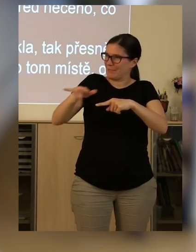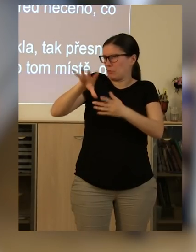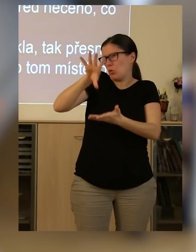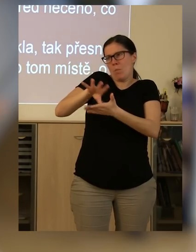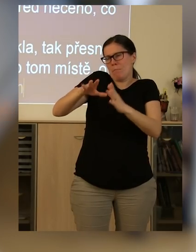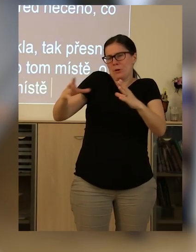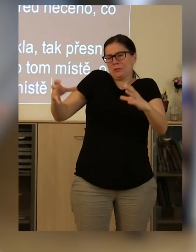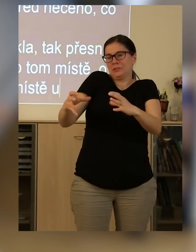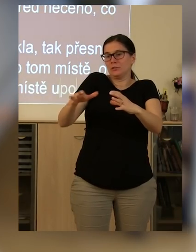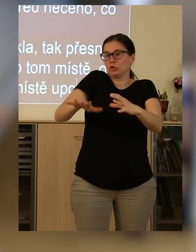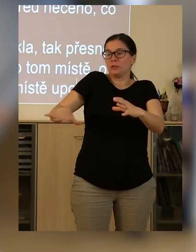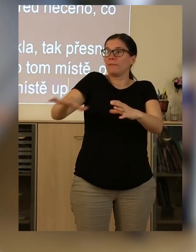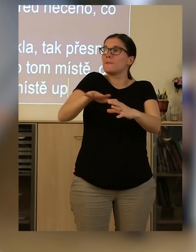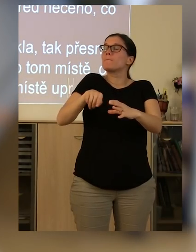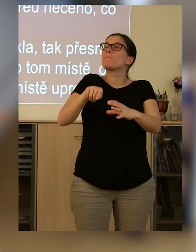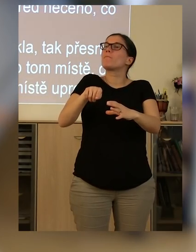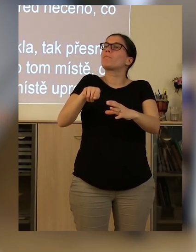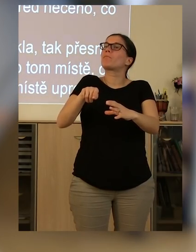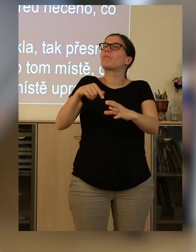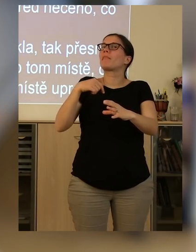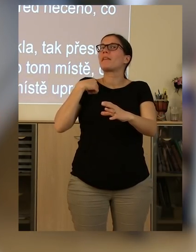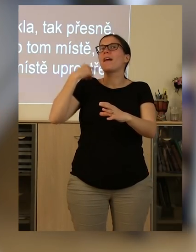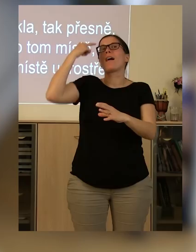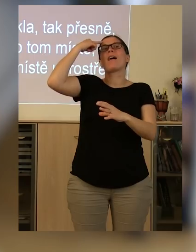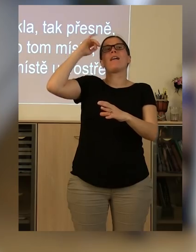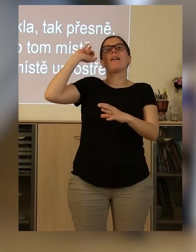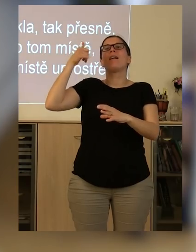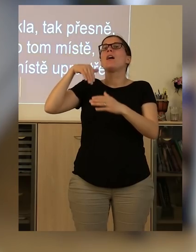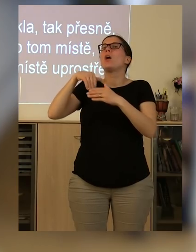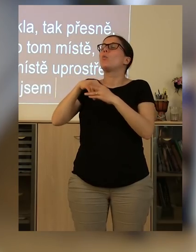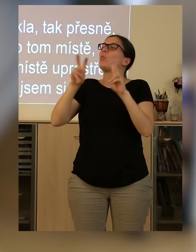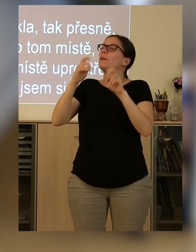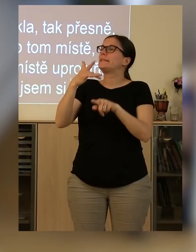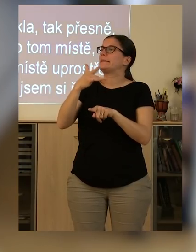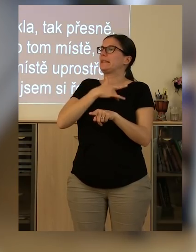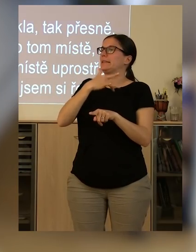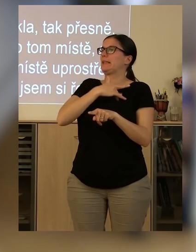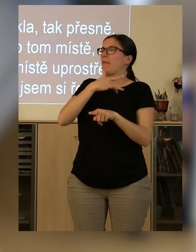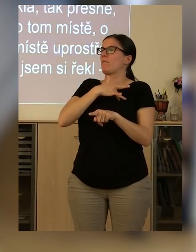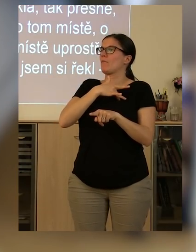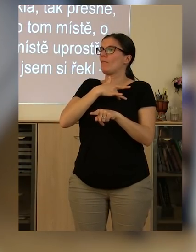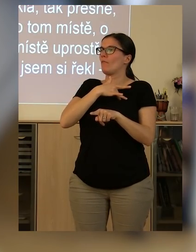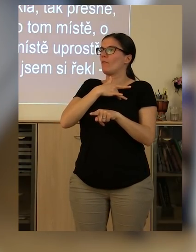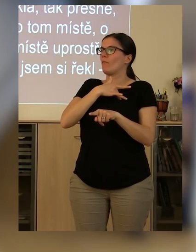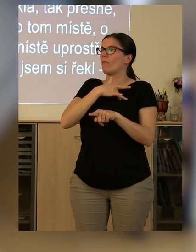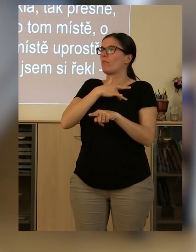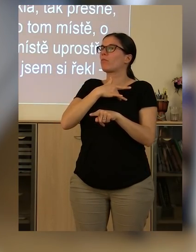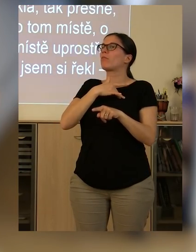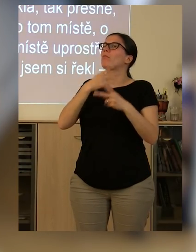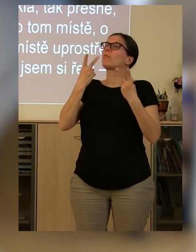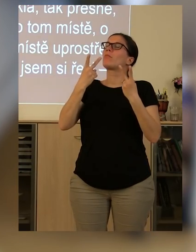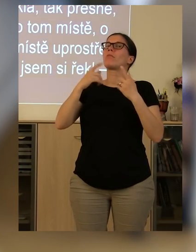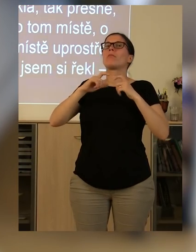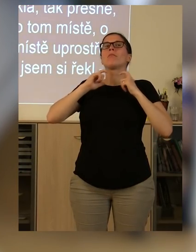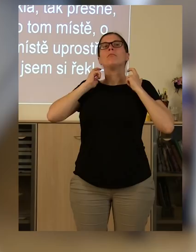toho prostoru, tak jsem si já řekl, to je srdce, to je to bytostný já, to je